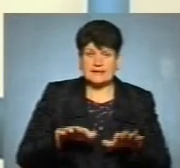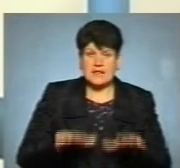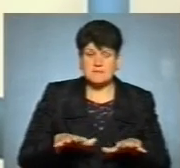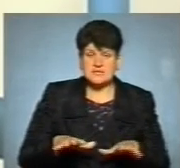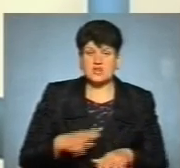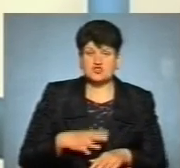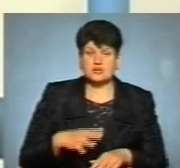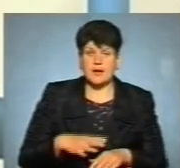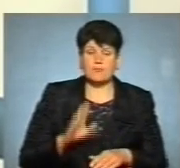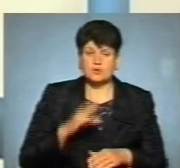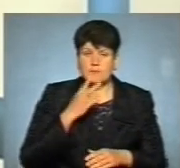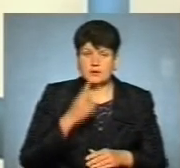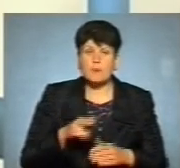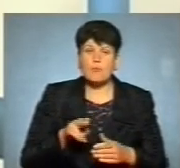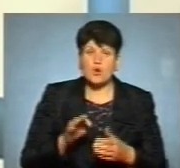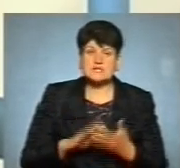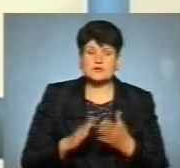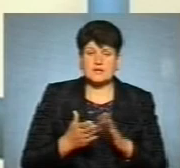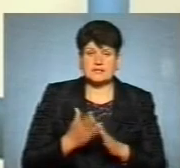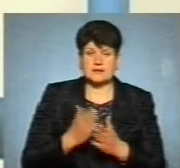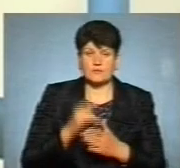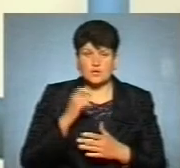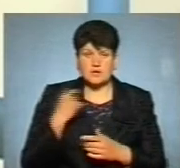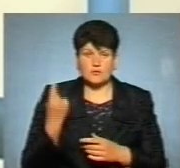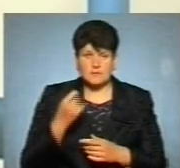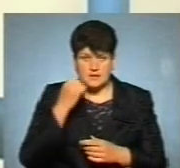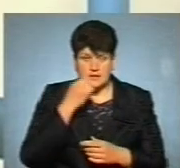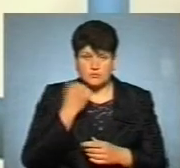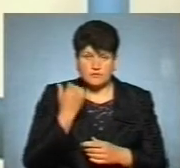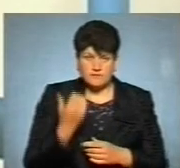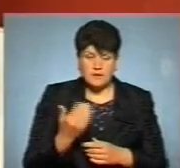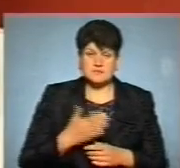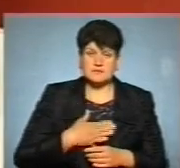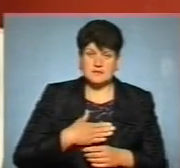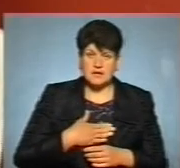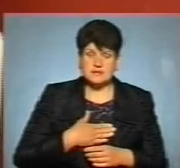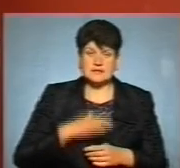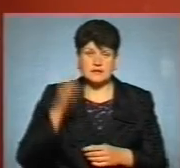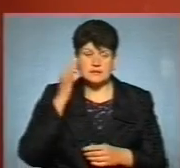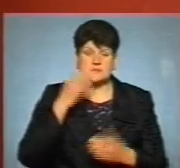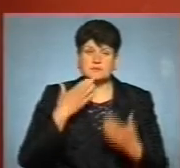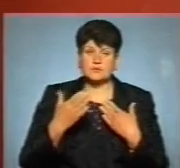буде, знову ж таки, видно по ситуації, яка буде в Україні і в області. А я дякую вам за участь у нашому ефірі. Нагадаю, що ми